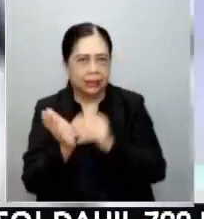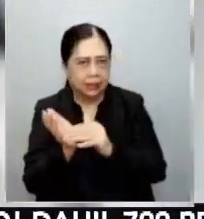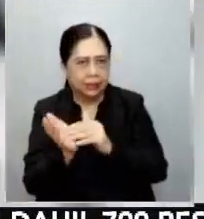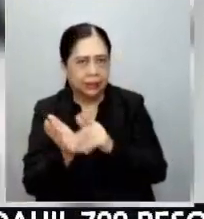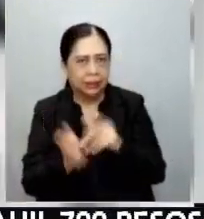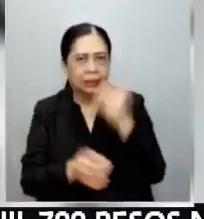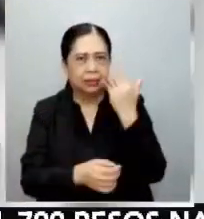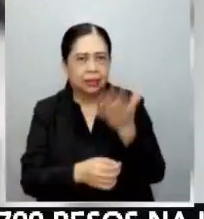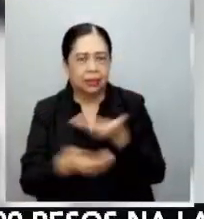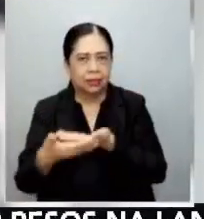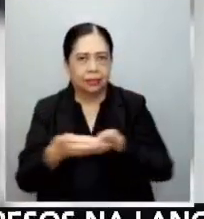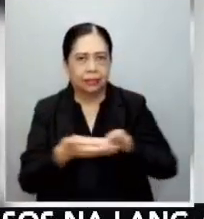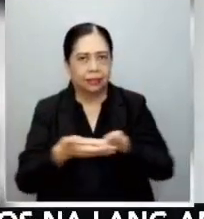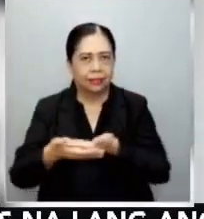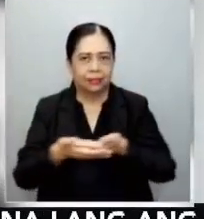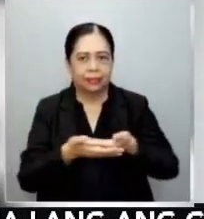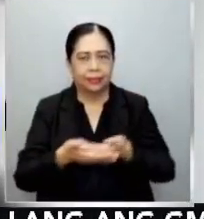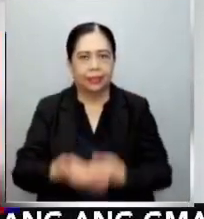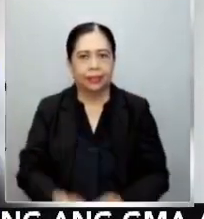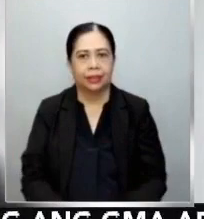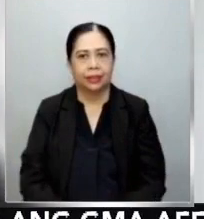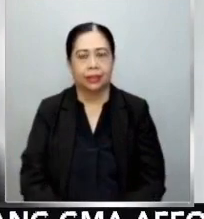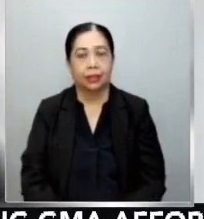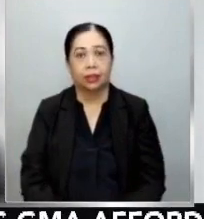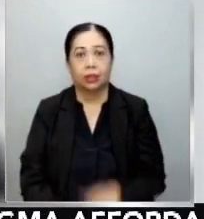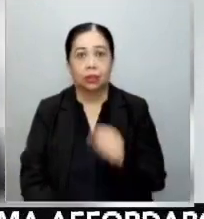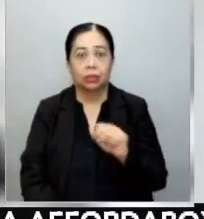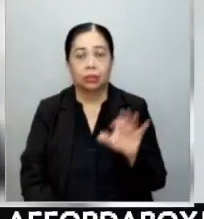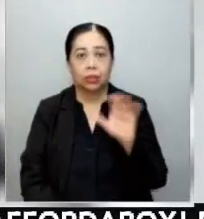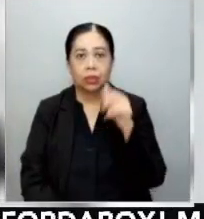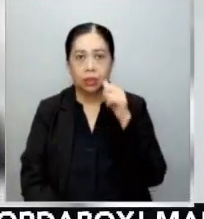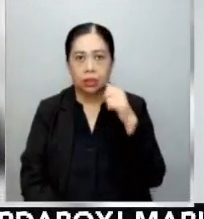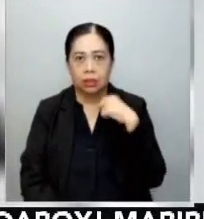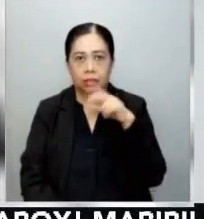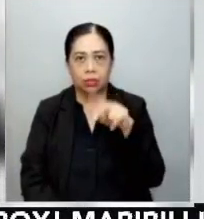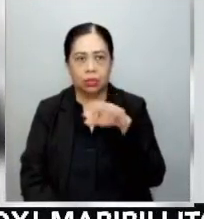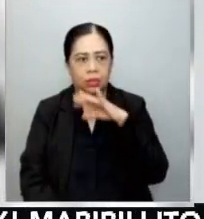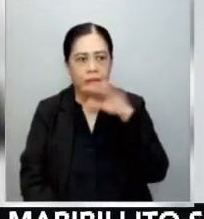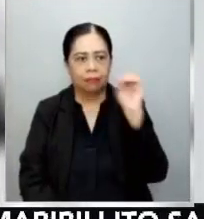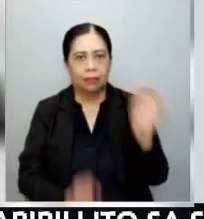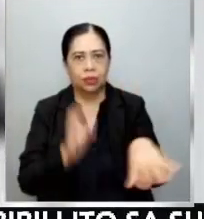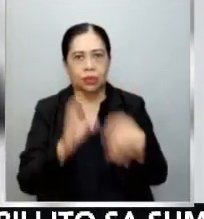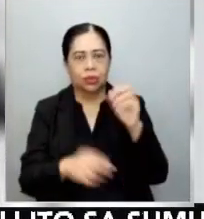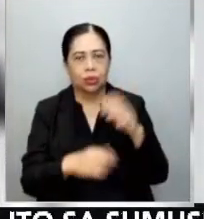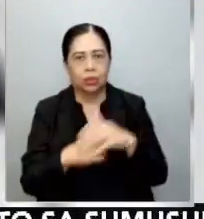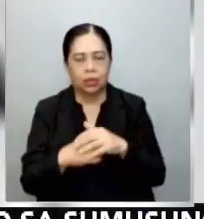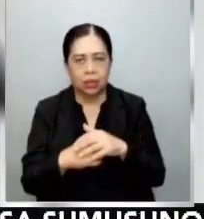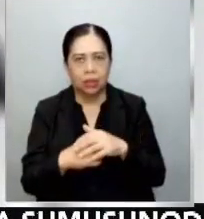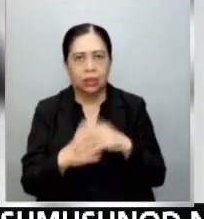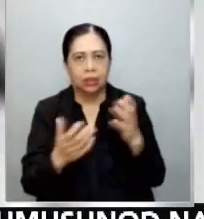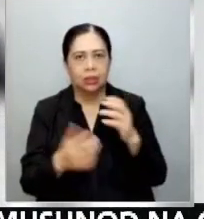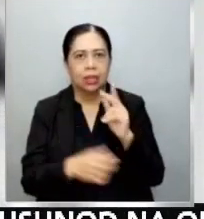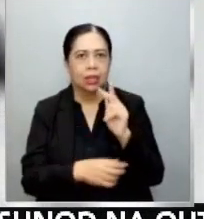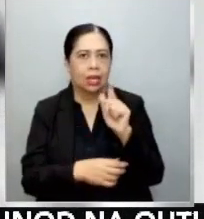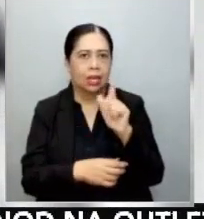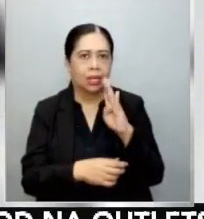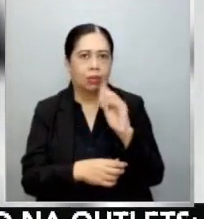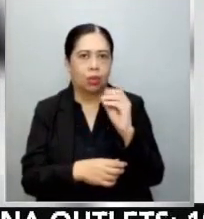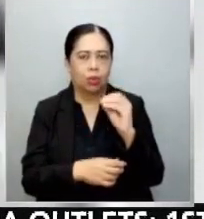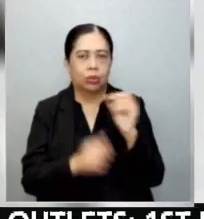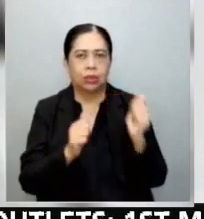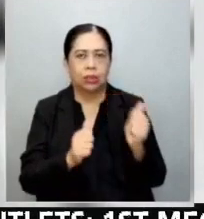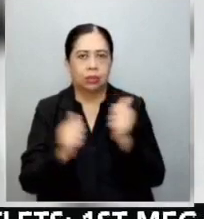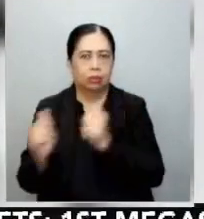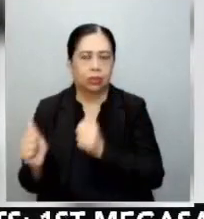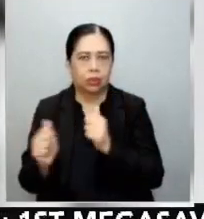sanggol. Umaga kahapon nakita ang sanggol sa tambakan ng basura sa Bakhaw Sur sa Kalibo. At ayon sa ulat ng Kalibo